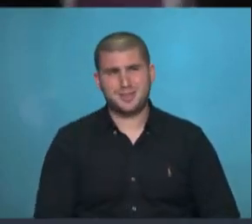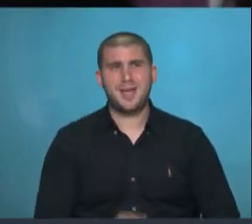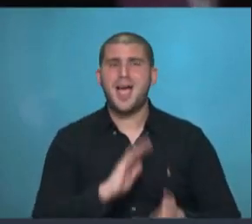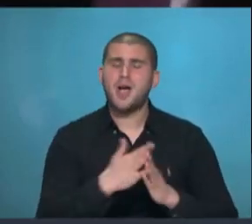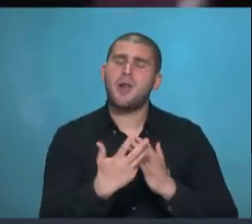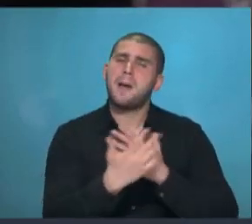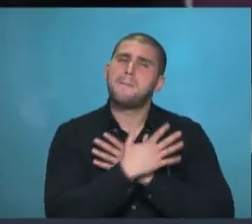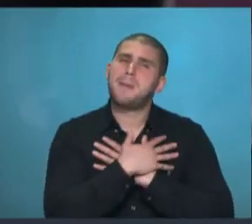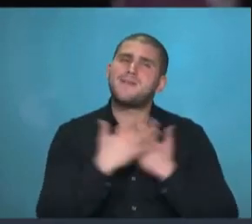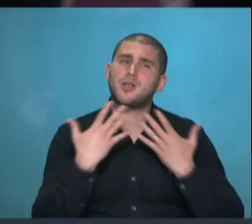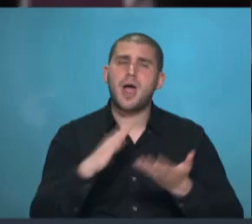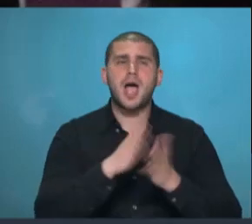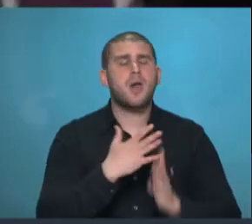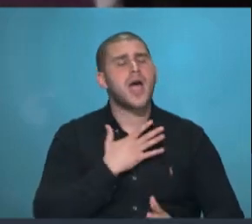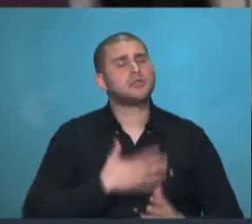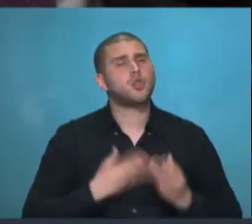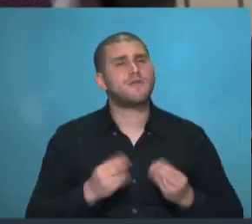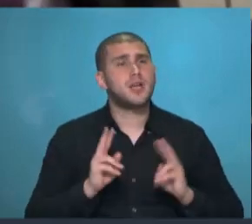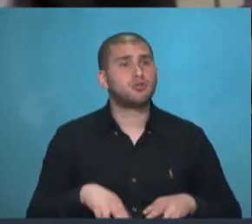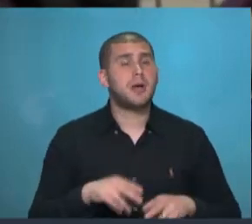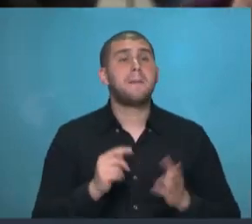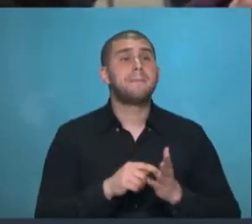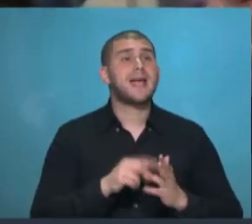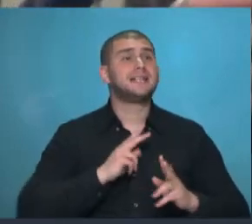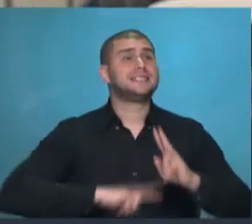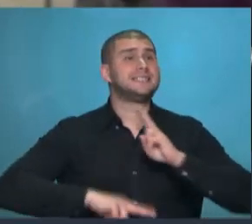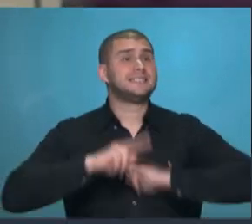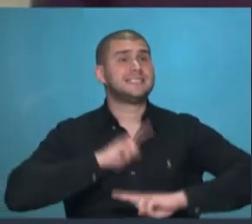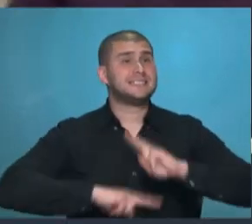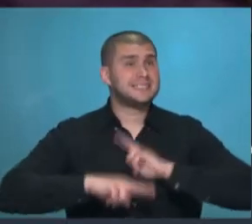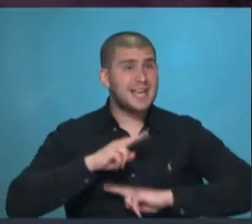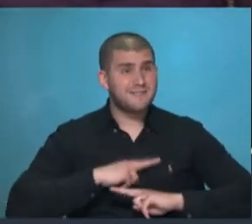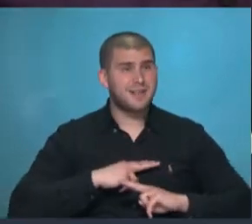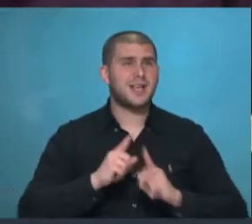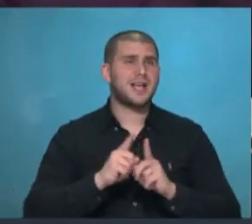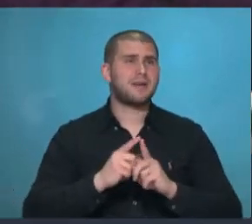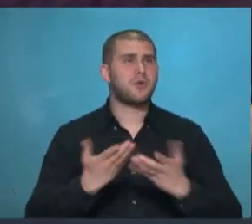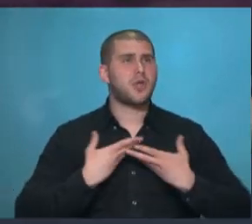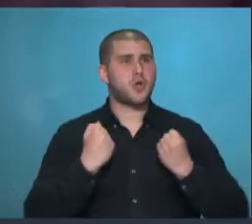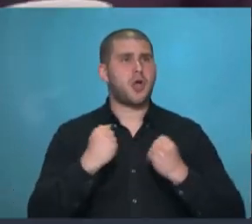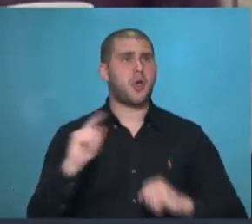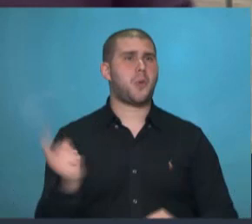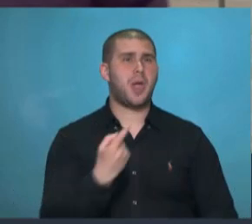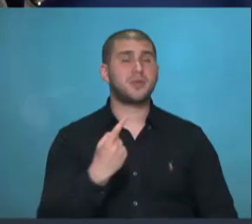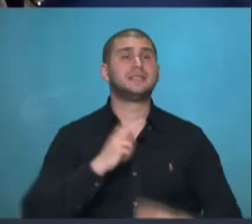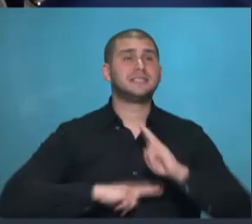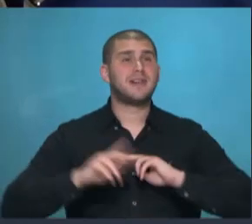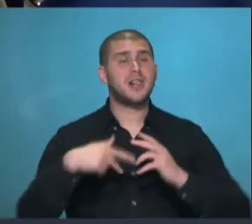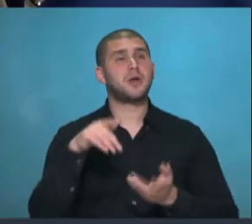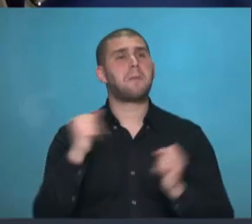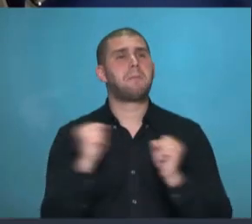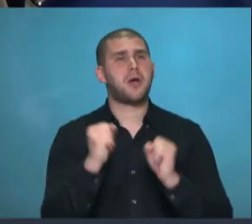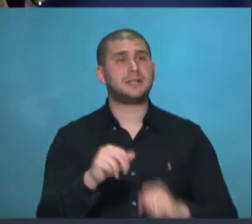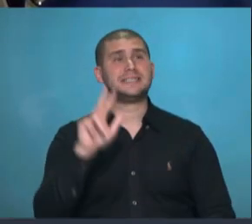גדולה, הכל ברצון טוב. למה? כי הסבל מחשל את כולנו ביחד. זה הכל, הסבל של להיות פה בקור.